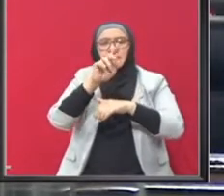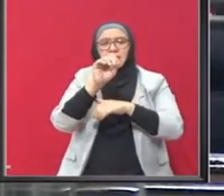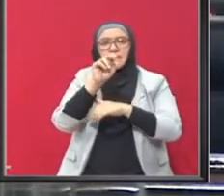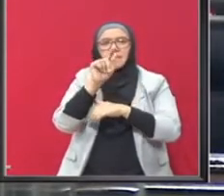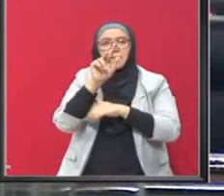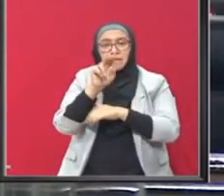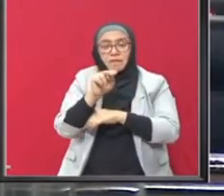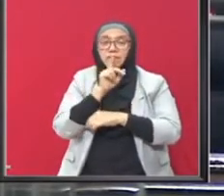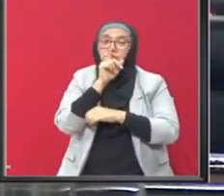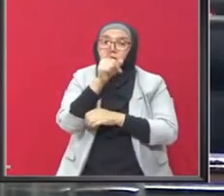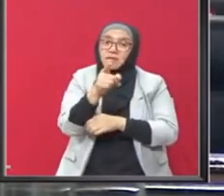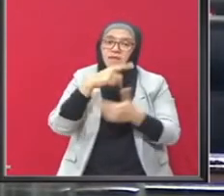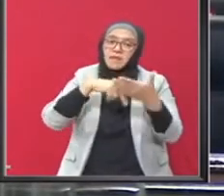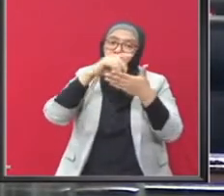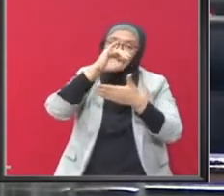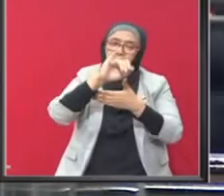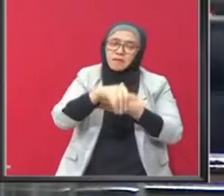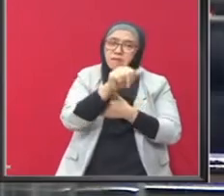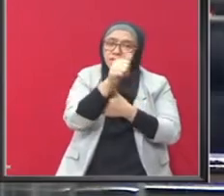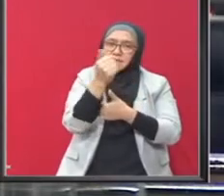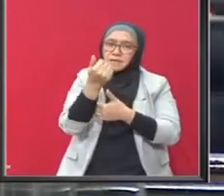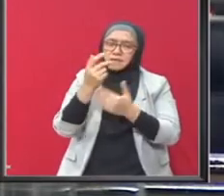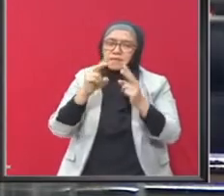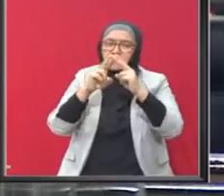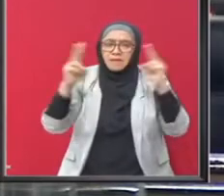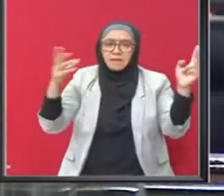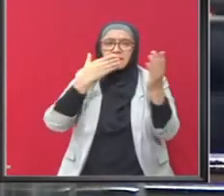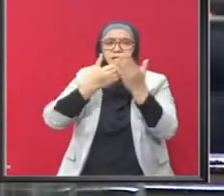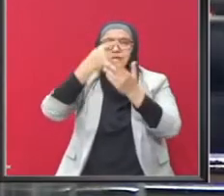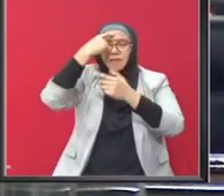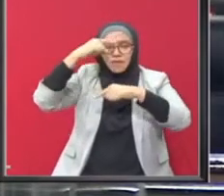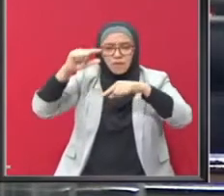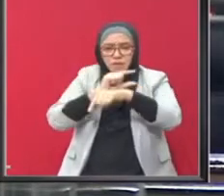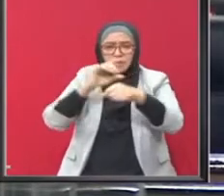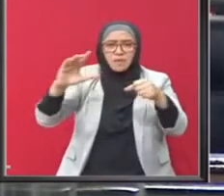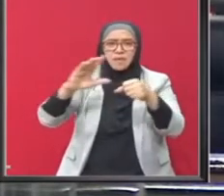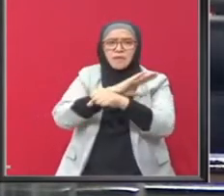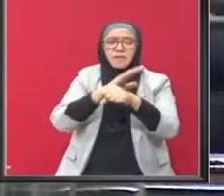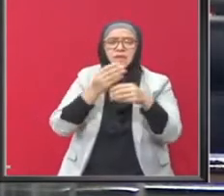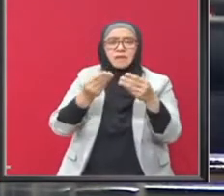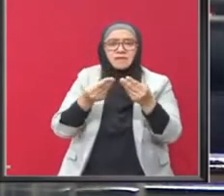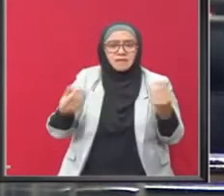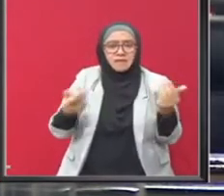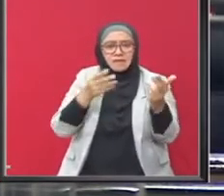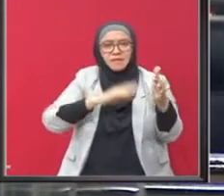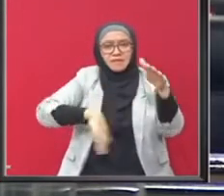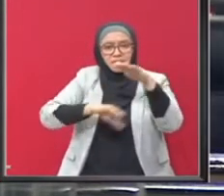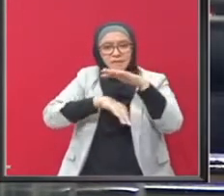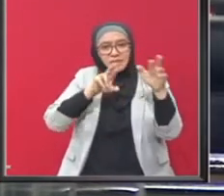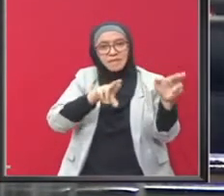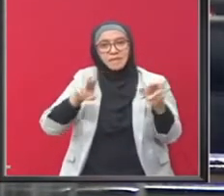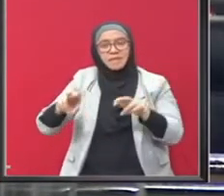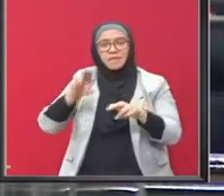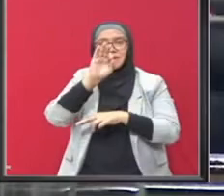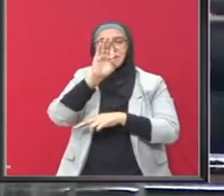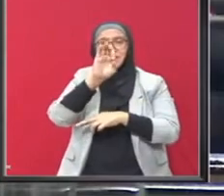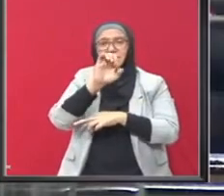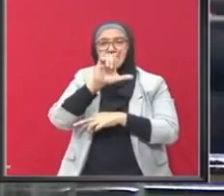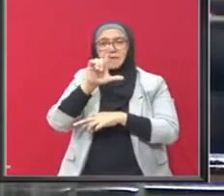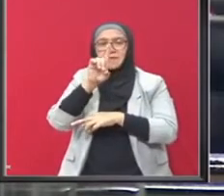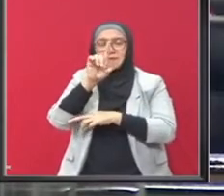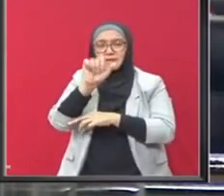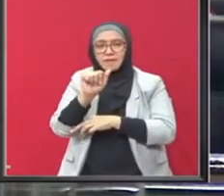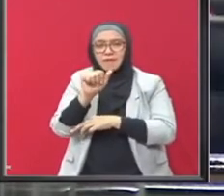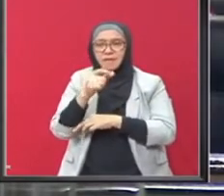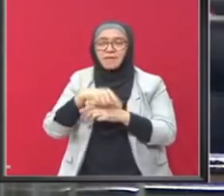yang sangat baik untuk mengoptimalkan dan penggunaan tanah ditanya factory jangan fade soalnya saya cuma menteri mereka